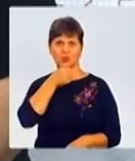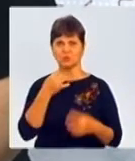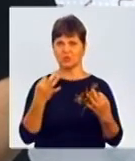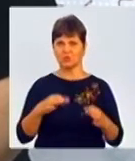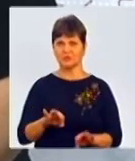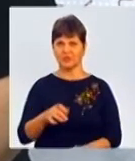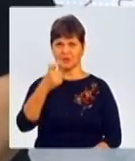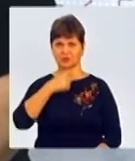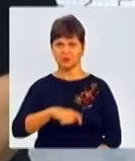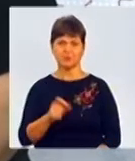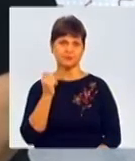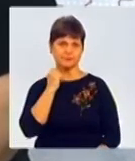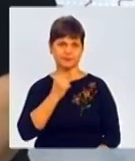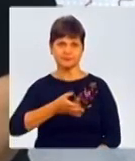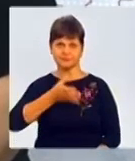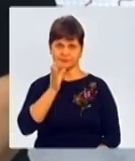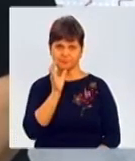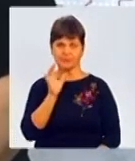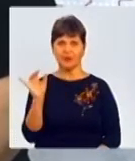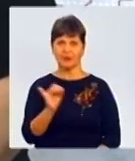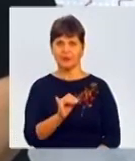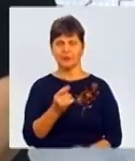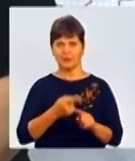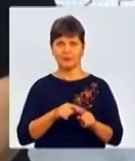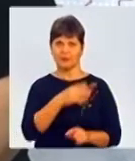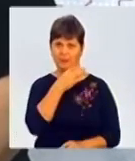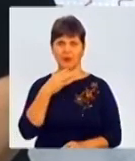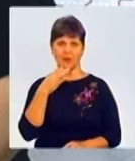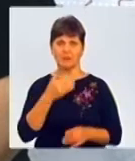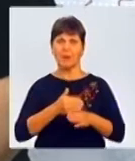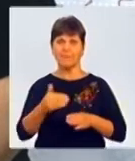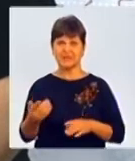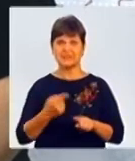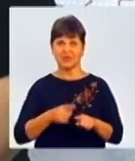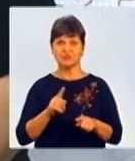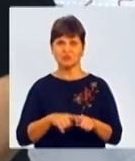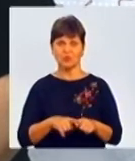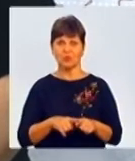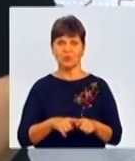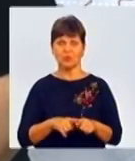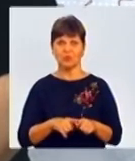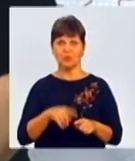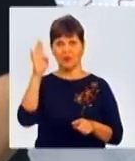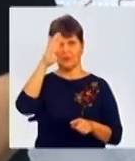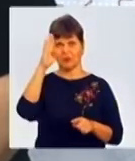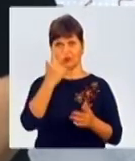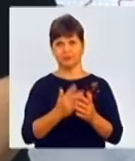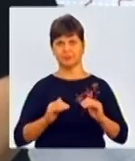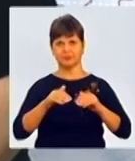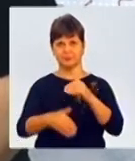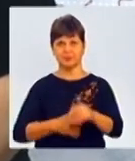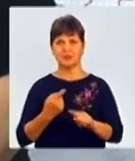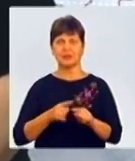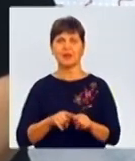вживати спиртні напої надмірно і після цього йдуть охолоджуватися. Порушуються такі